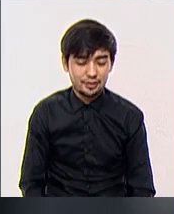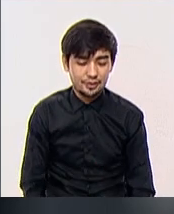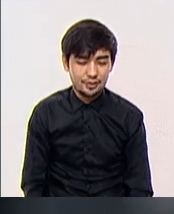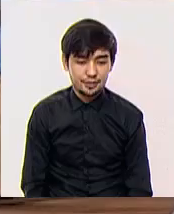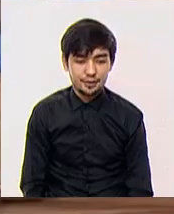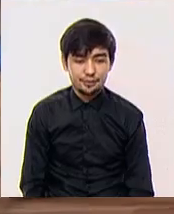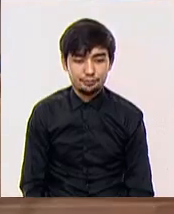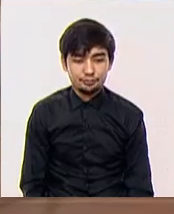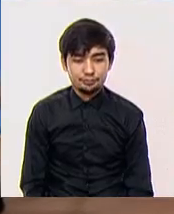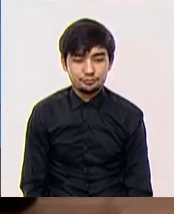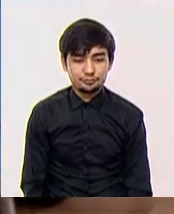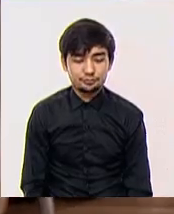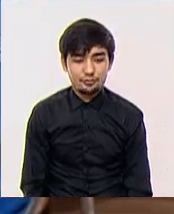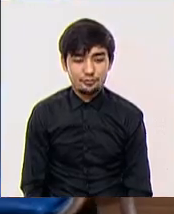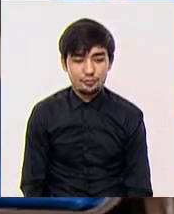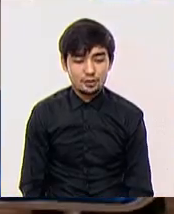Ауильбеков, Информбюро Шымкент.